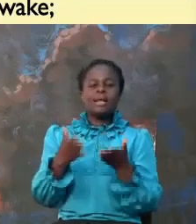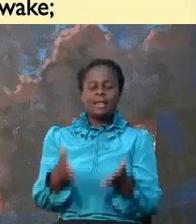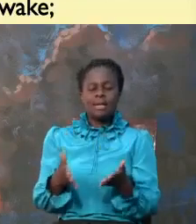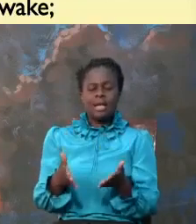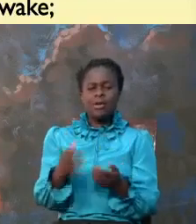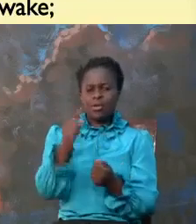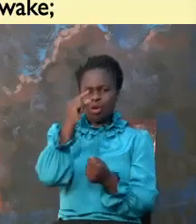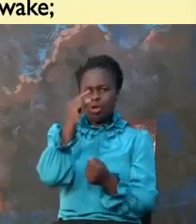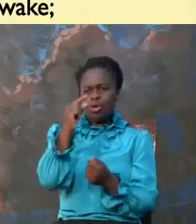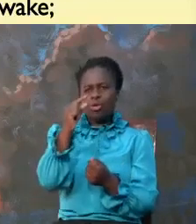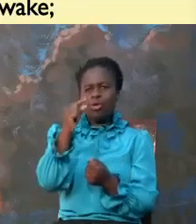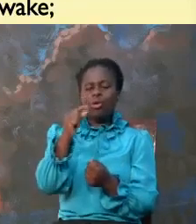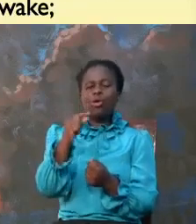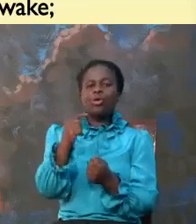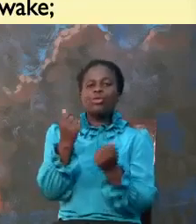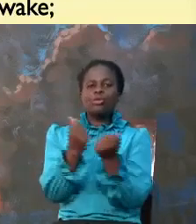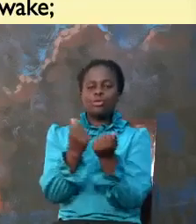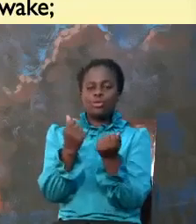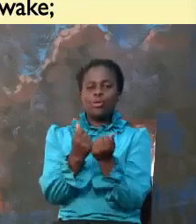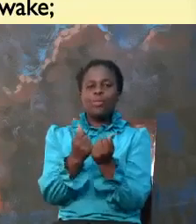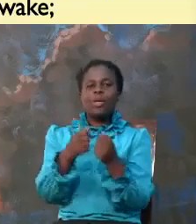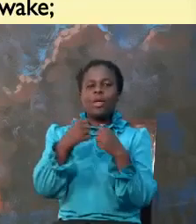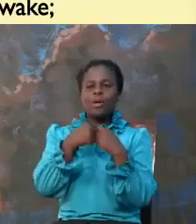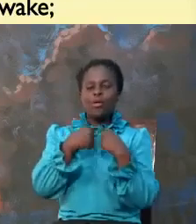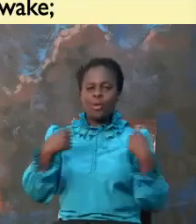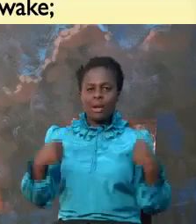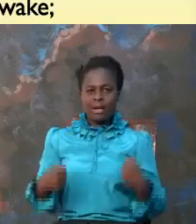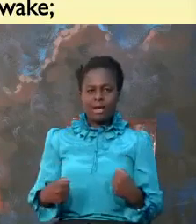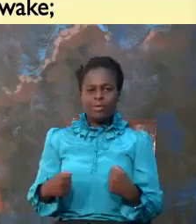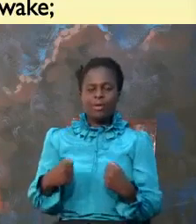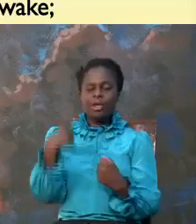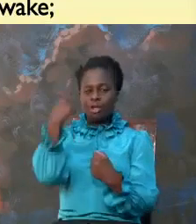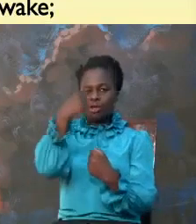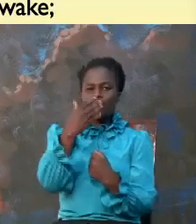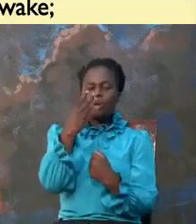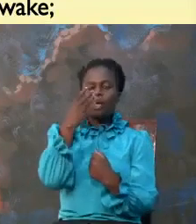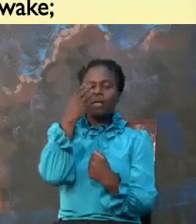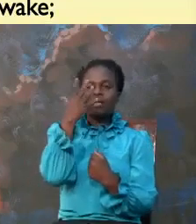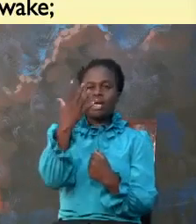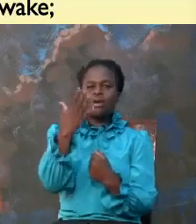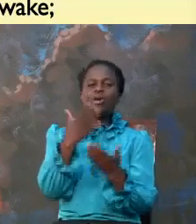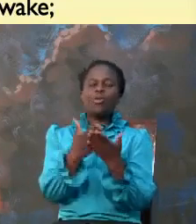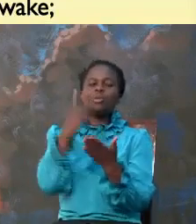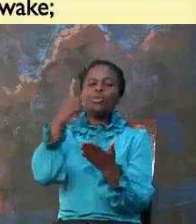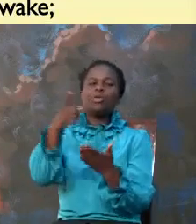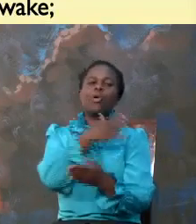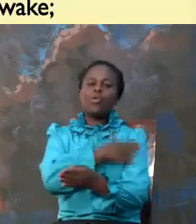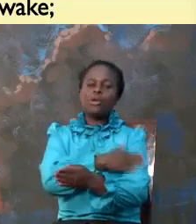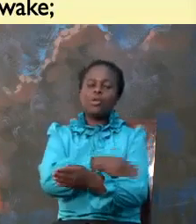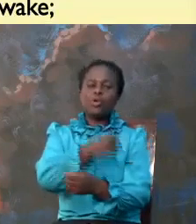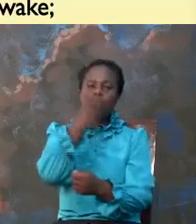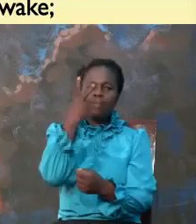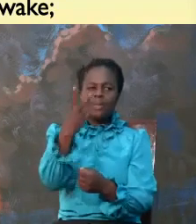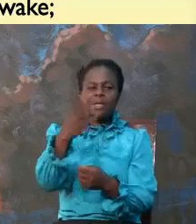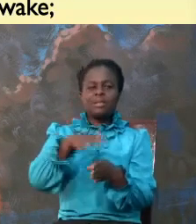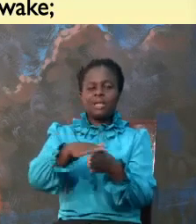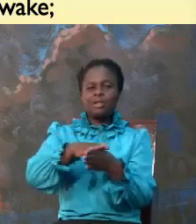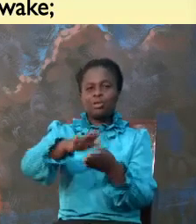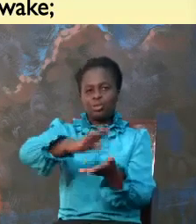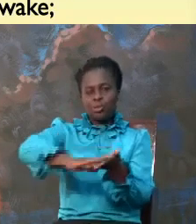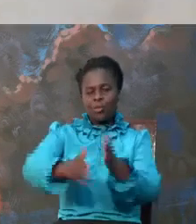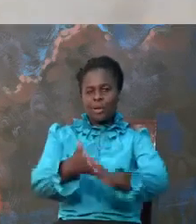kidogo tu tuende mambo ya Walawi sura ya tano, kwa sababu kulikuwa na huduma mbili zilizokuwa zinahusisha